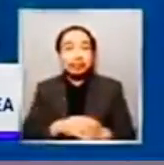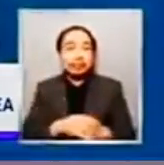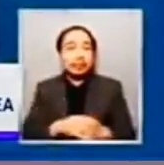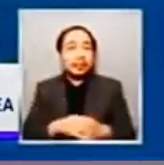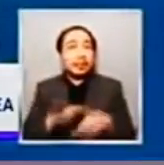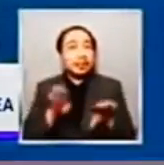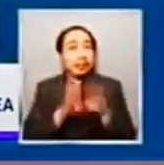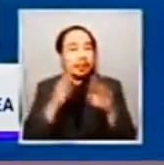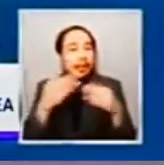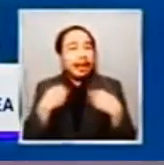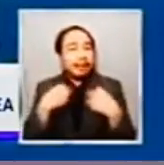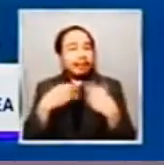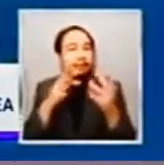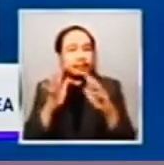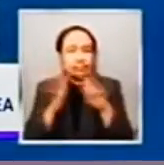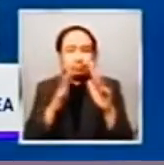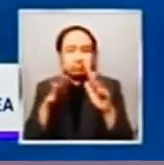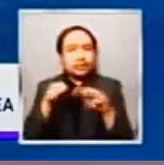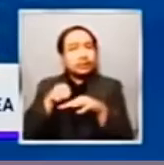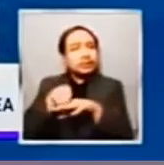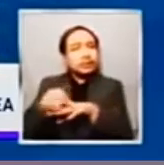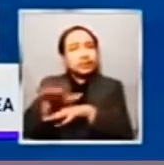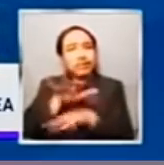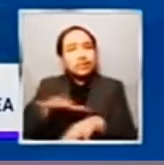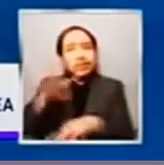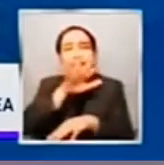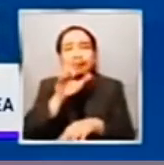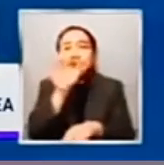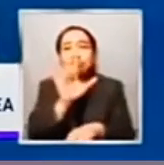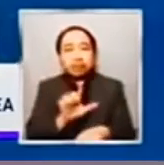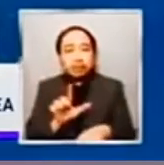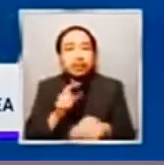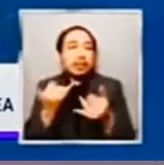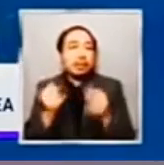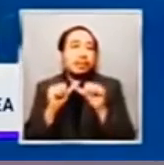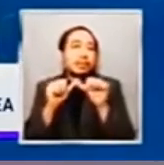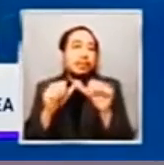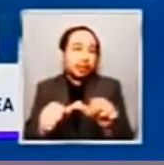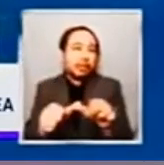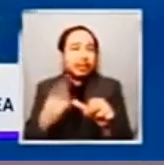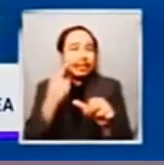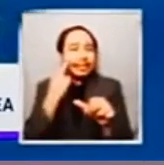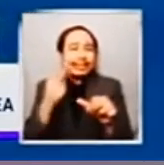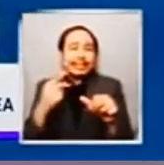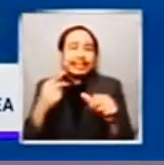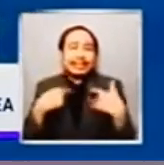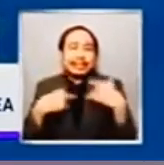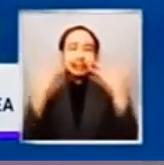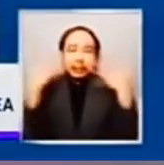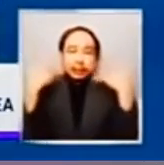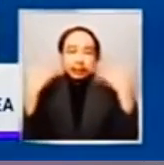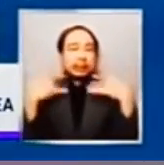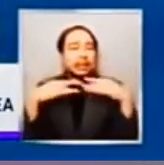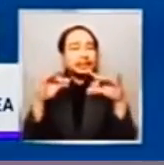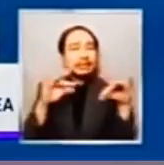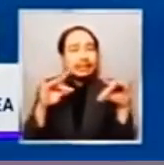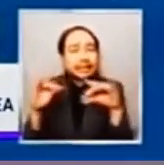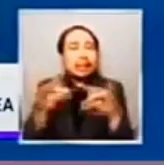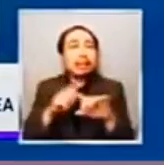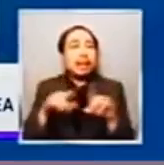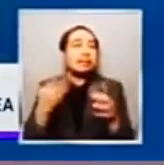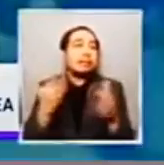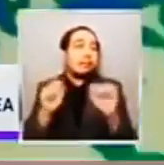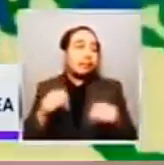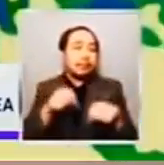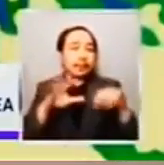ng easterly sa ilang bahagi ng bansa, lalong-lalong na sa Luzon, kaya patuloy na magiging maalinsangan ng panahon, pero meron pa rin tsansa ng mga pag-ulan.